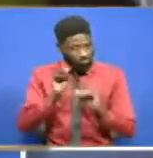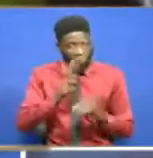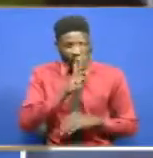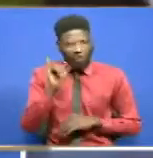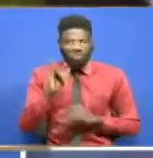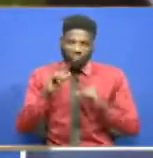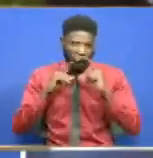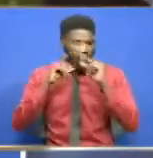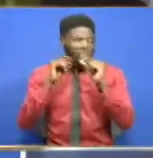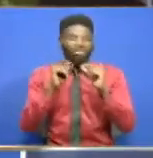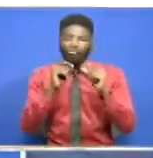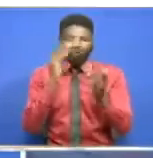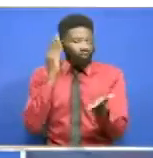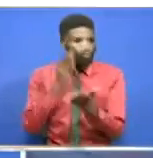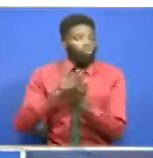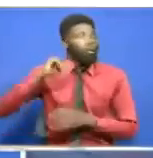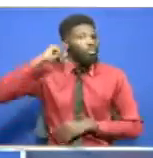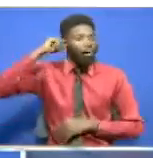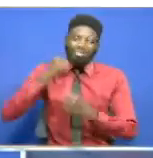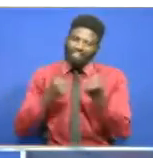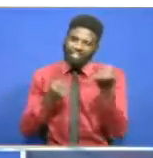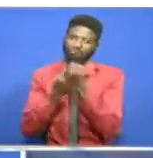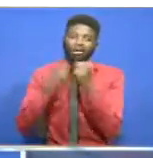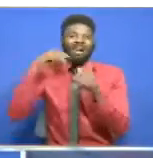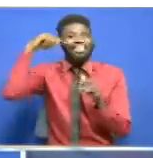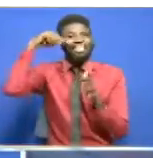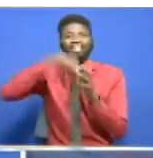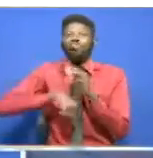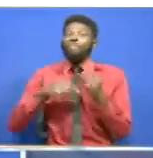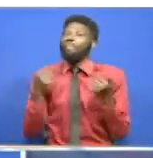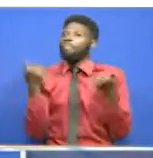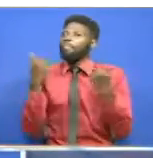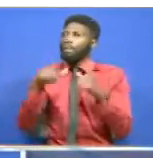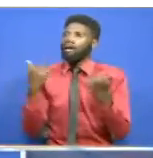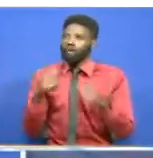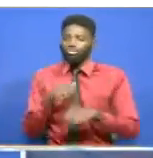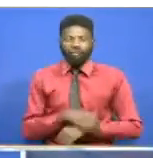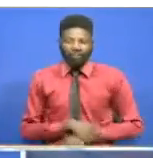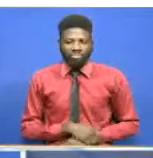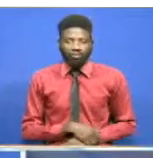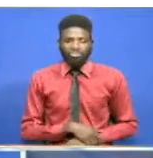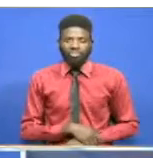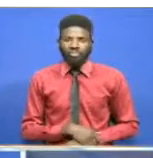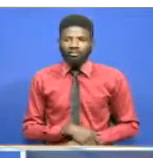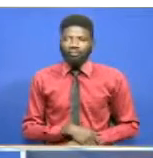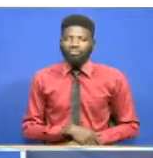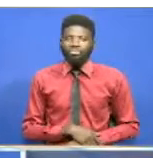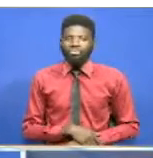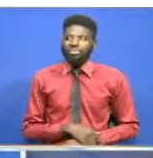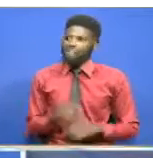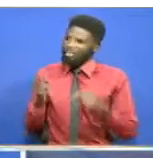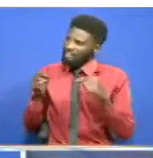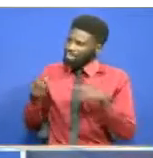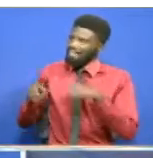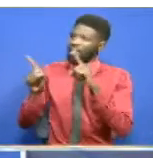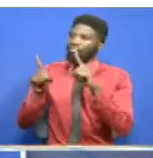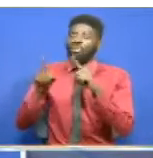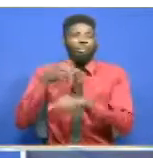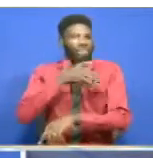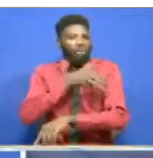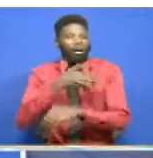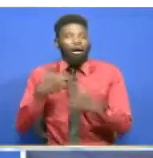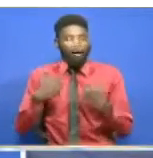wakisema haujaungwa mkono kisiasa. Do you have the political interest to make it work? And